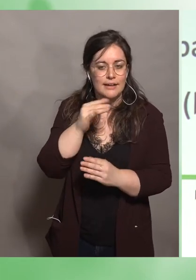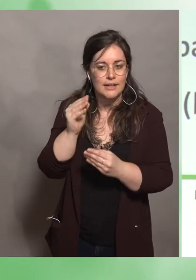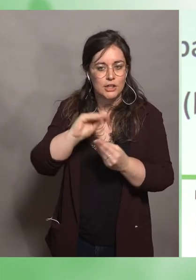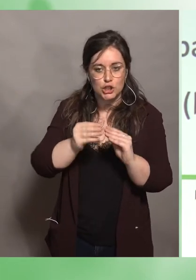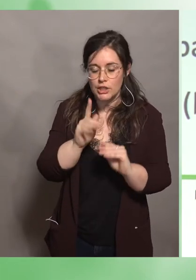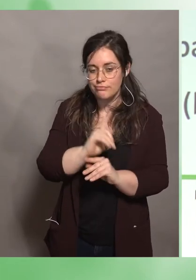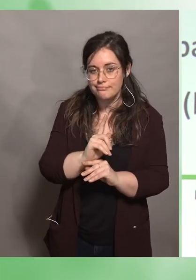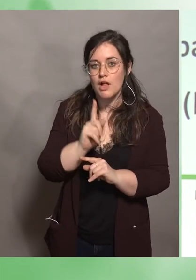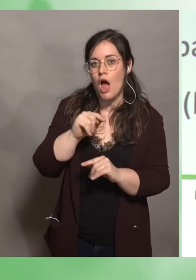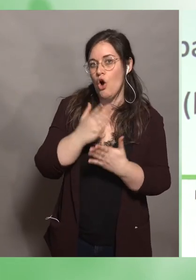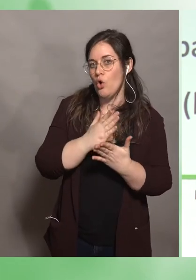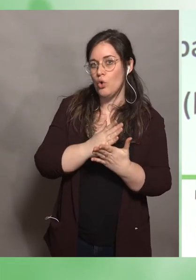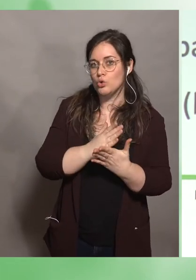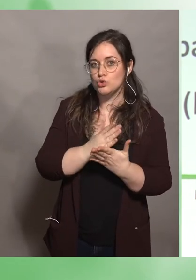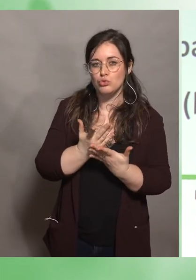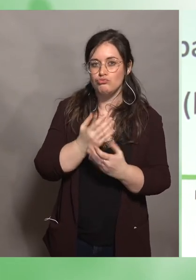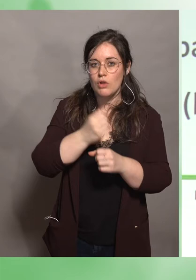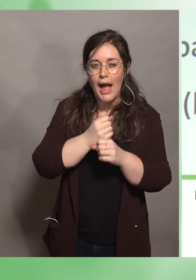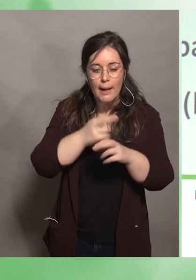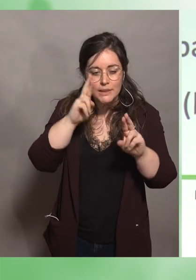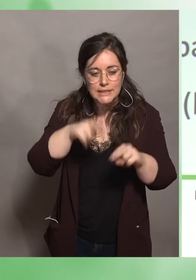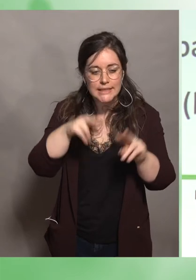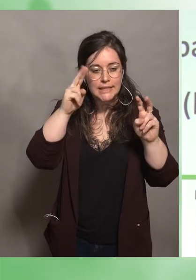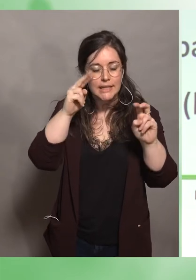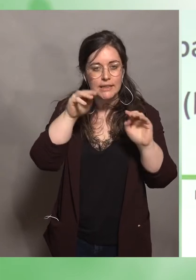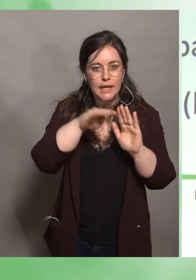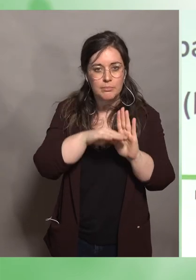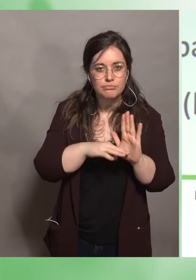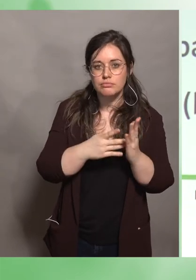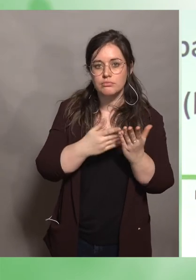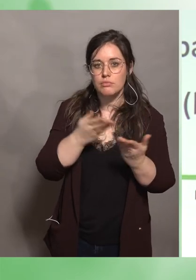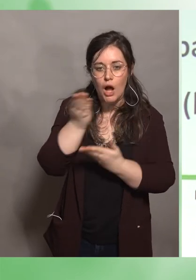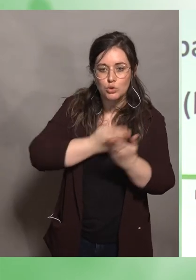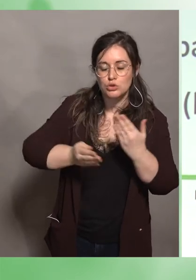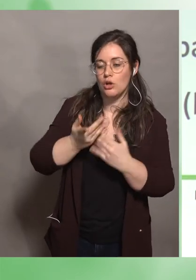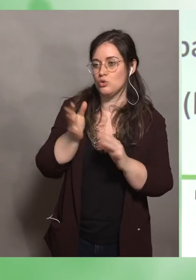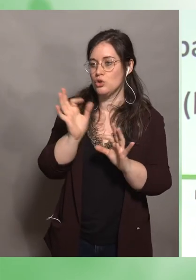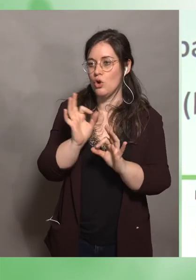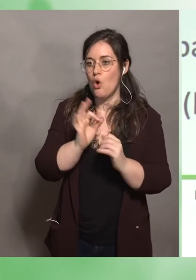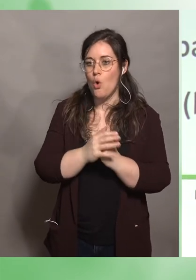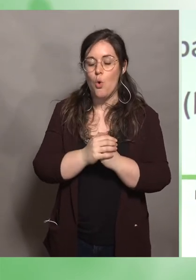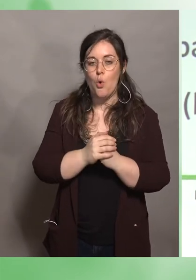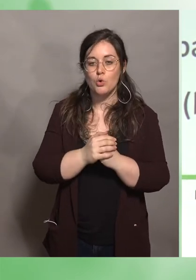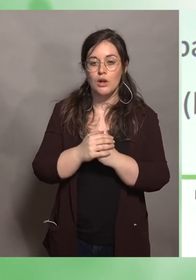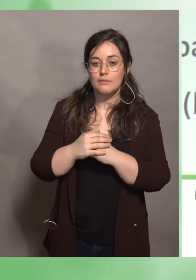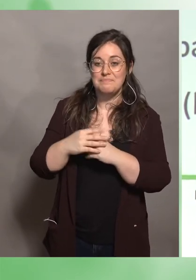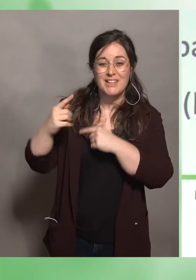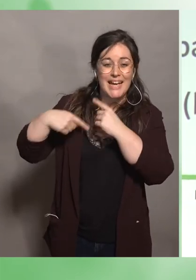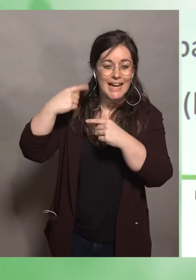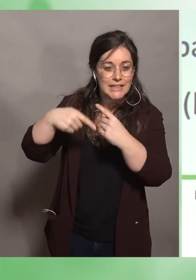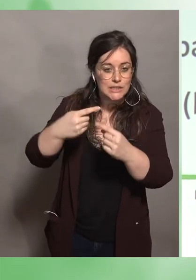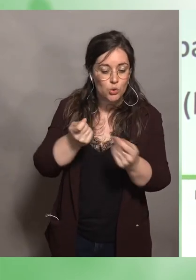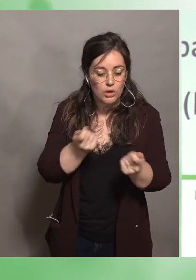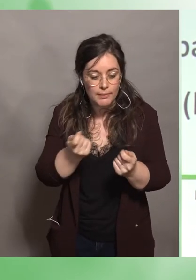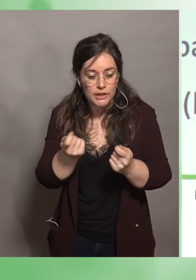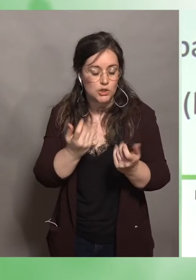uns auch schon zu arbeitsrechtlichen Themen ausgetauscht, genauso wie zum Generationenmanagement bis hin